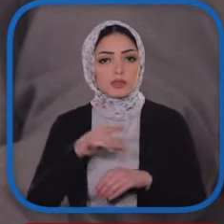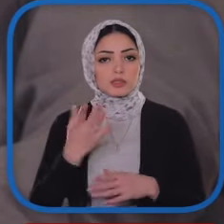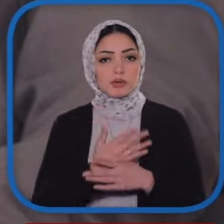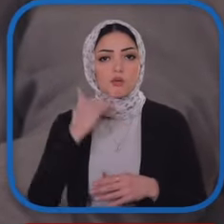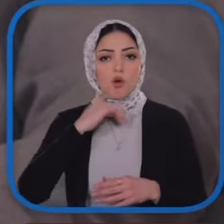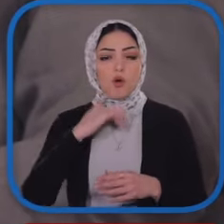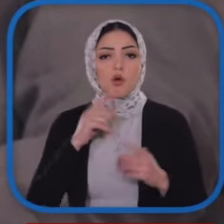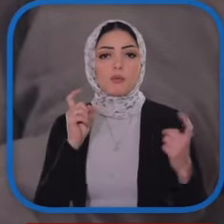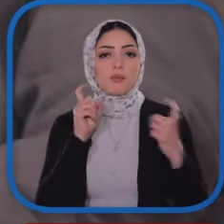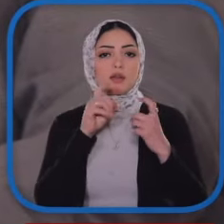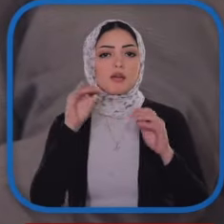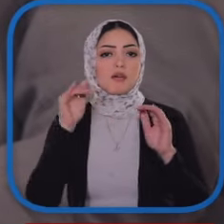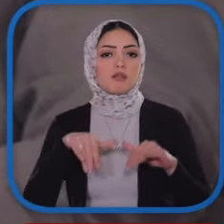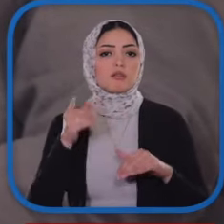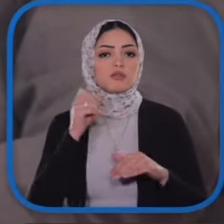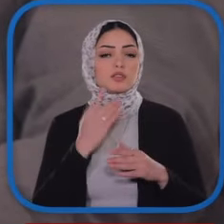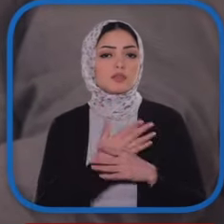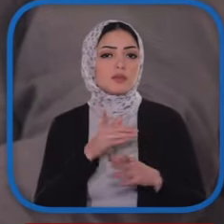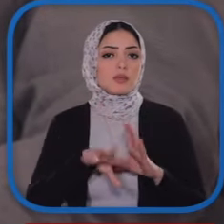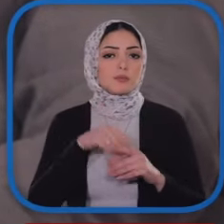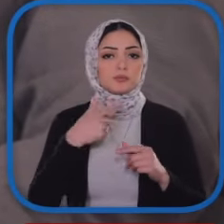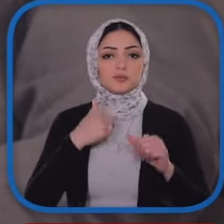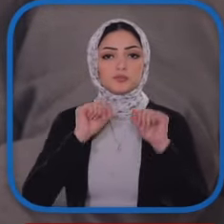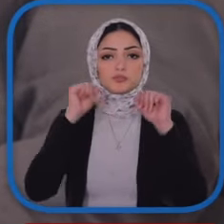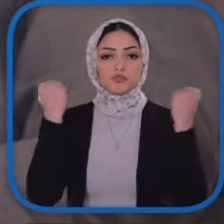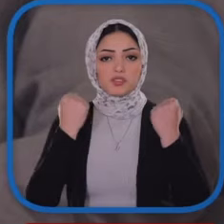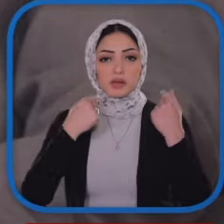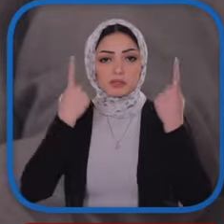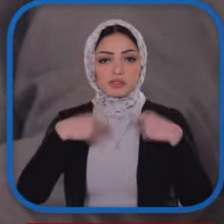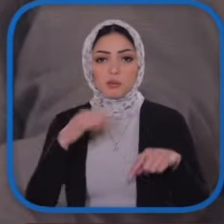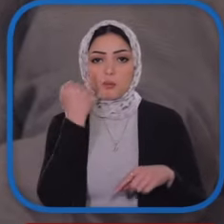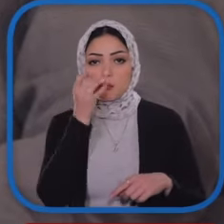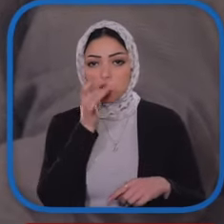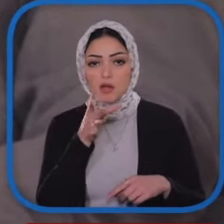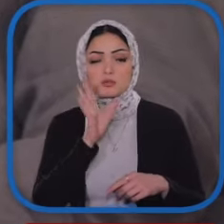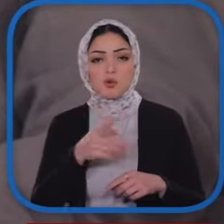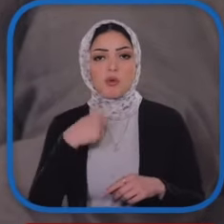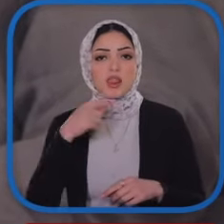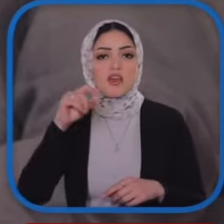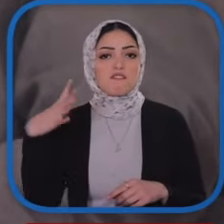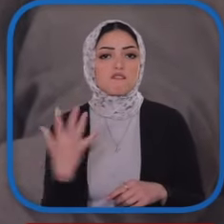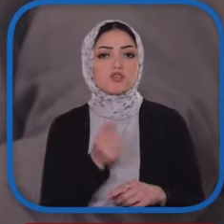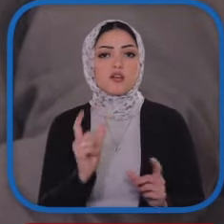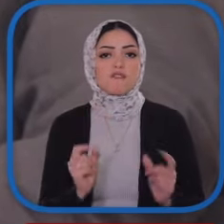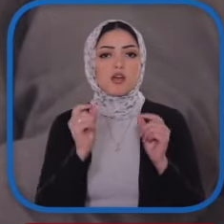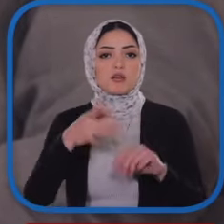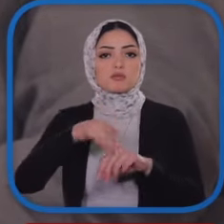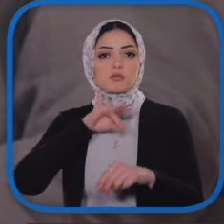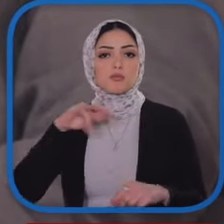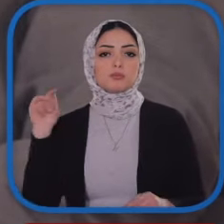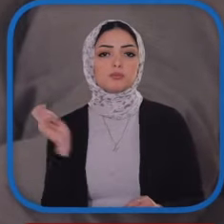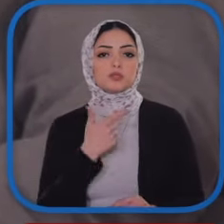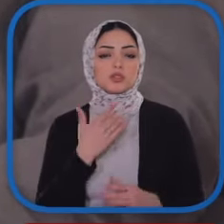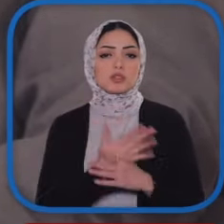زي الهيموفيليا. دول بيبقى عندهم مخاطر للتعرض المستمر للفيروس بي، ودون بيخلي عندهم فرص إصابة، وبيتطلب إن